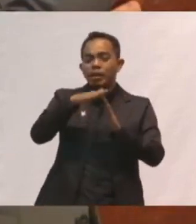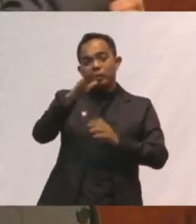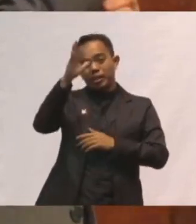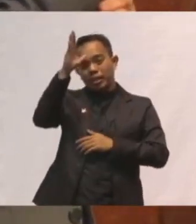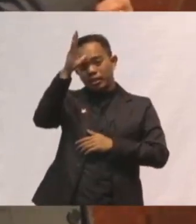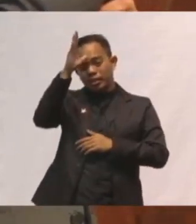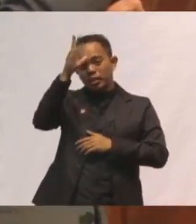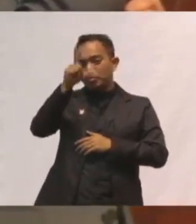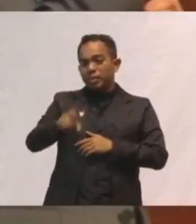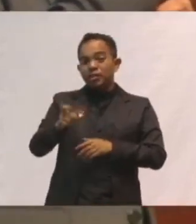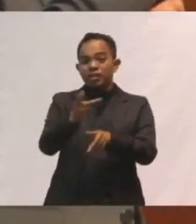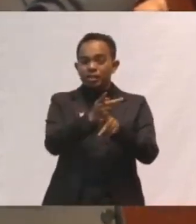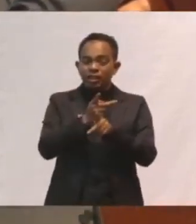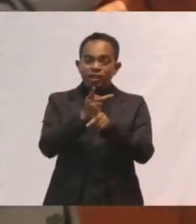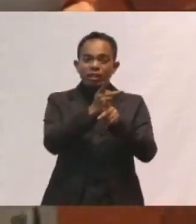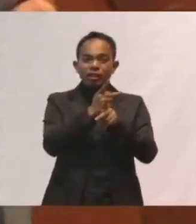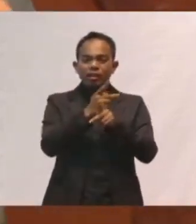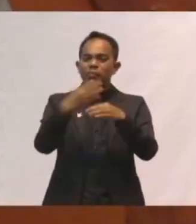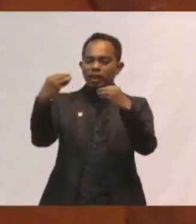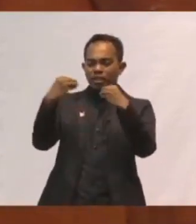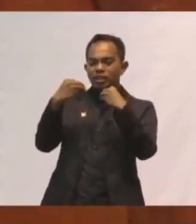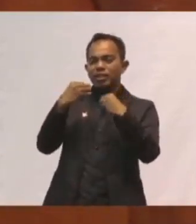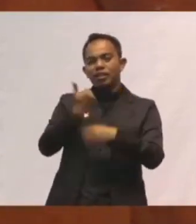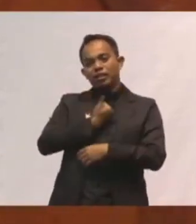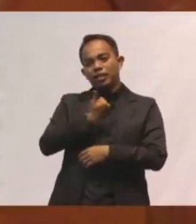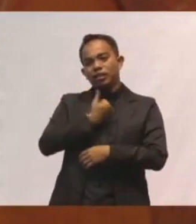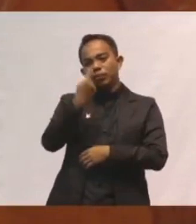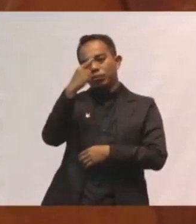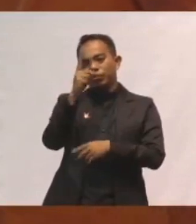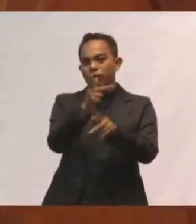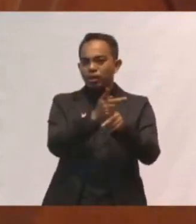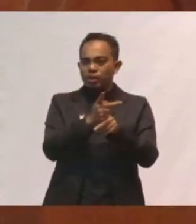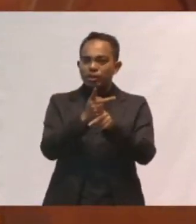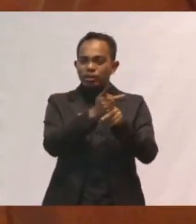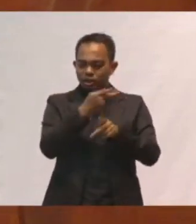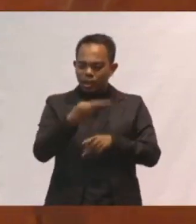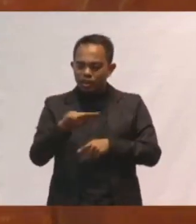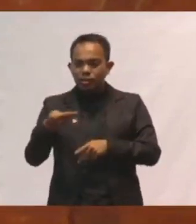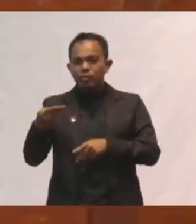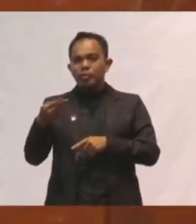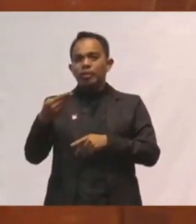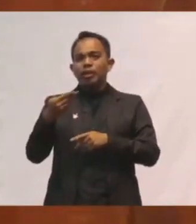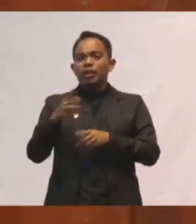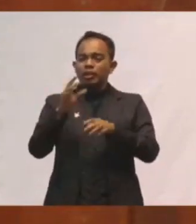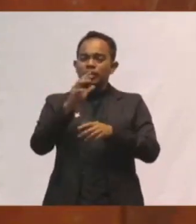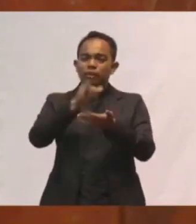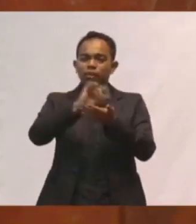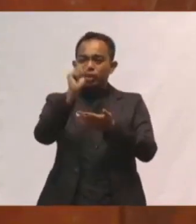jaga, mendidik diri kita untuk jaga hati mereka. Itu sahaja daripada